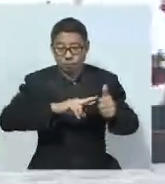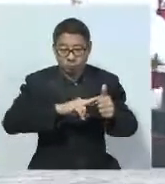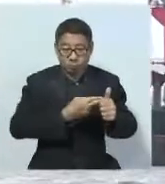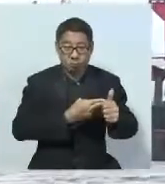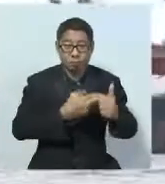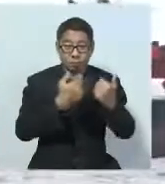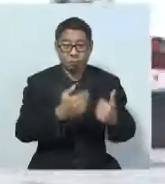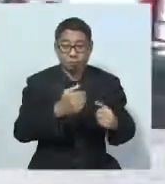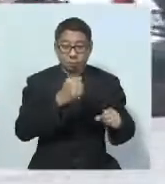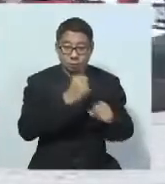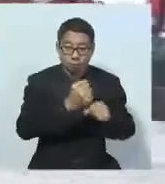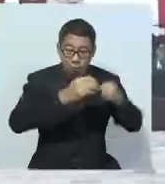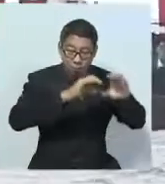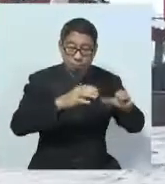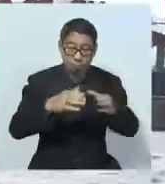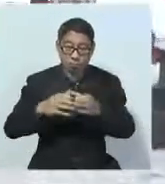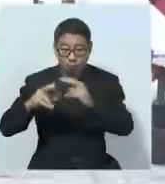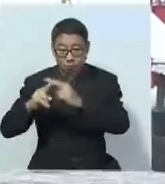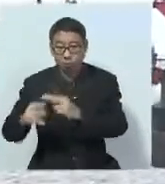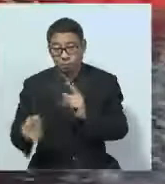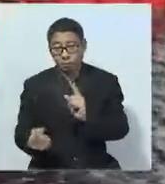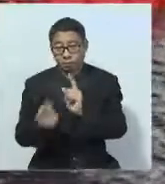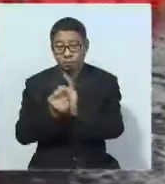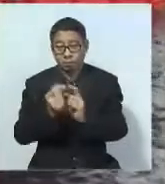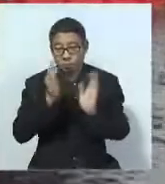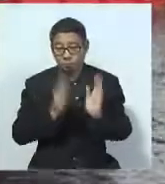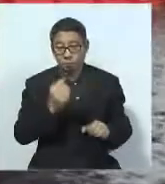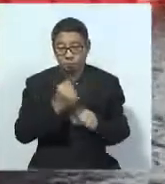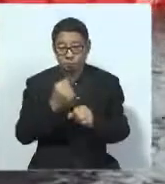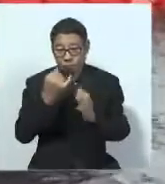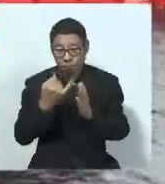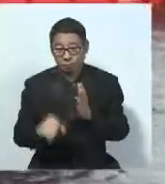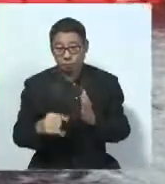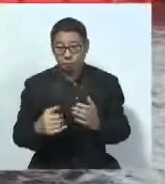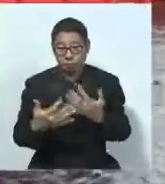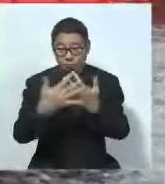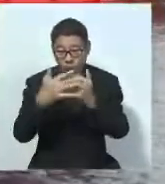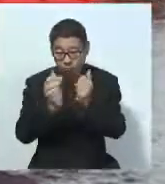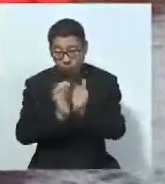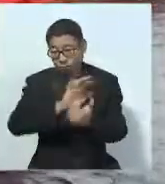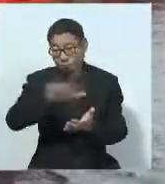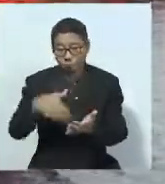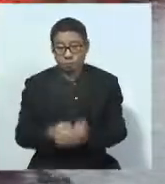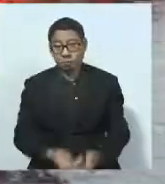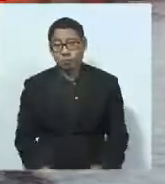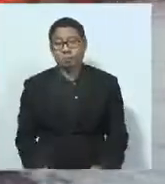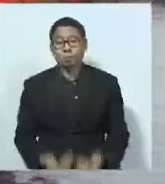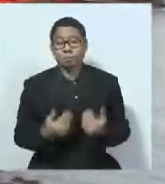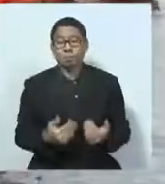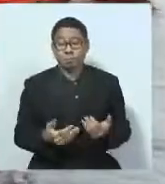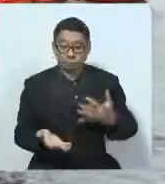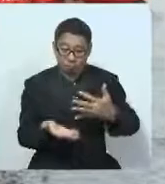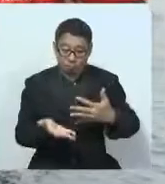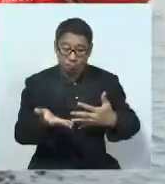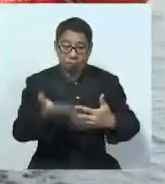เลยไม่ว่าจะเป็นหน่วยงานภาครัฐภาคเอกชนถ้าพบผู้ทำผิดผู้กระทำความผิดดำเนินคดีทั้งหมดนะครับ ค่ะก็ถือว่าเป็นการ